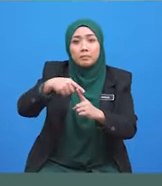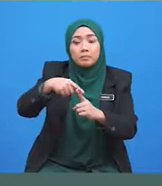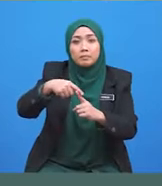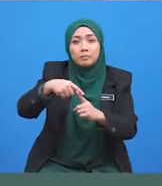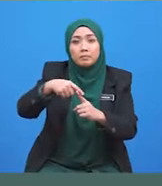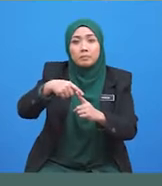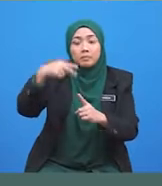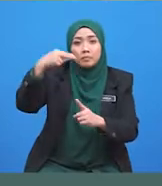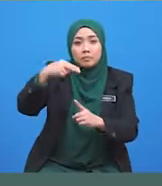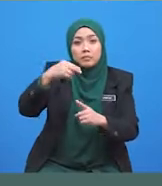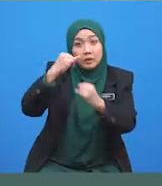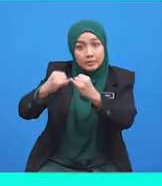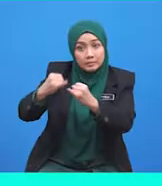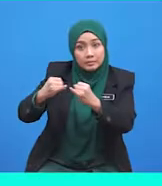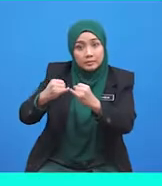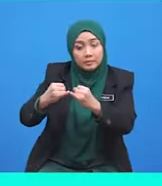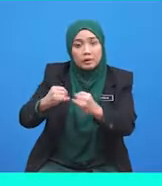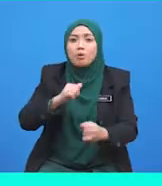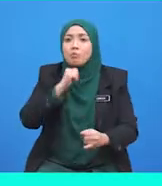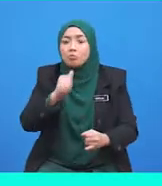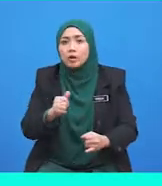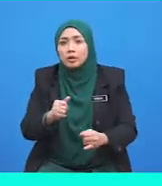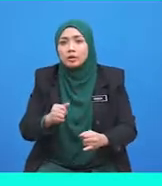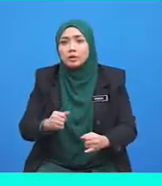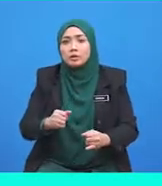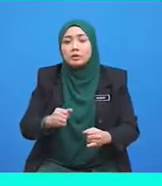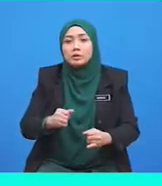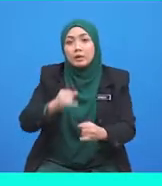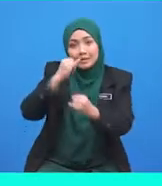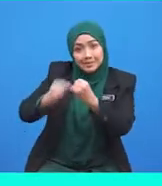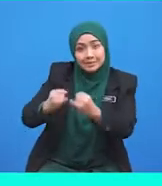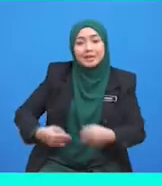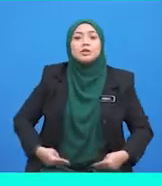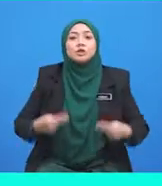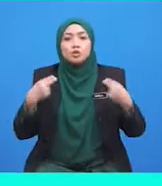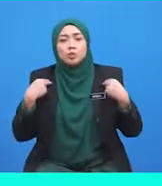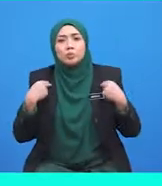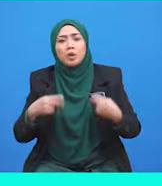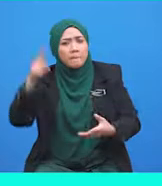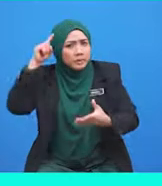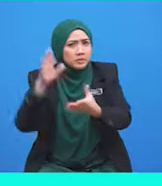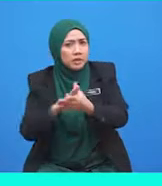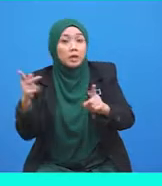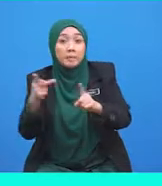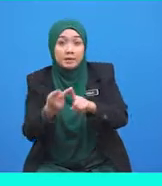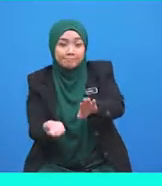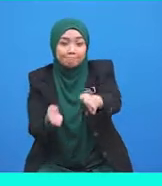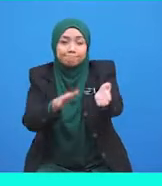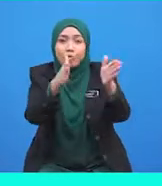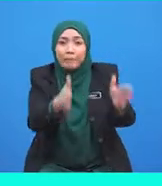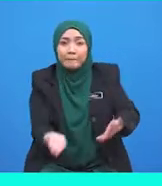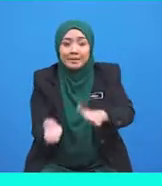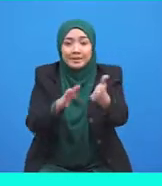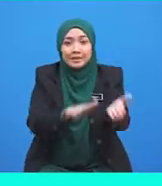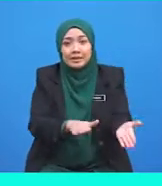bukan penamat kepada kehidupan. Mereka amat menghormati mayat. Pelbagai kaedah pengebumian mayat